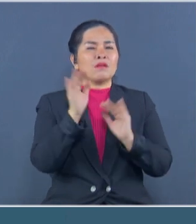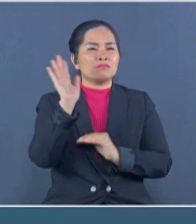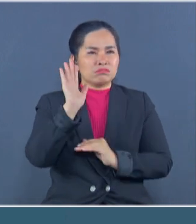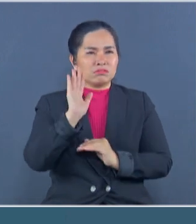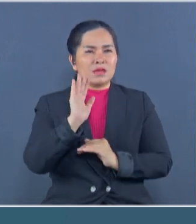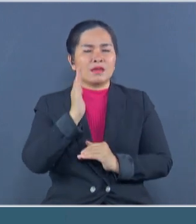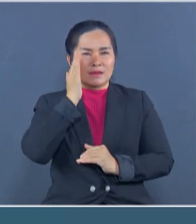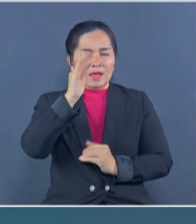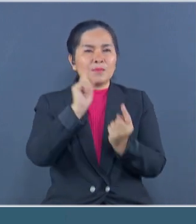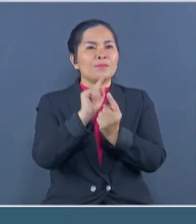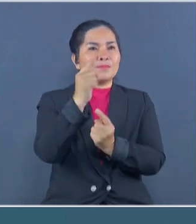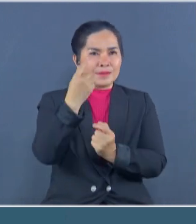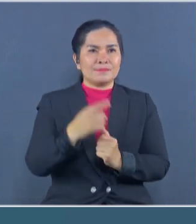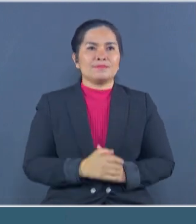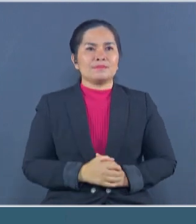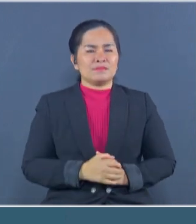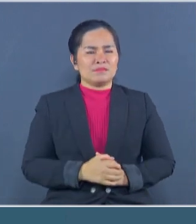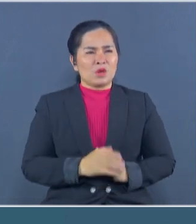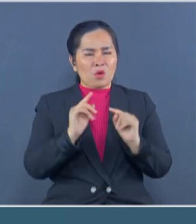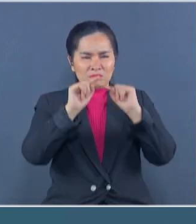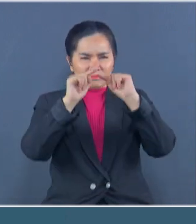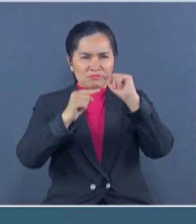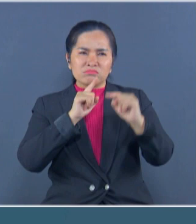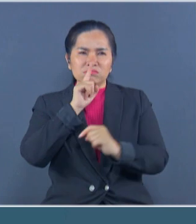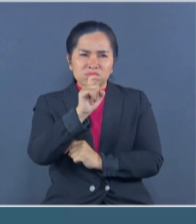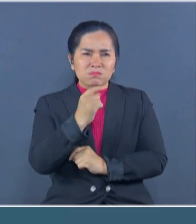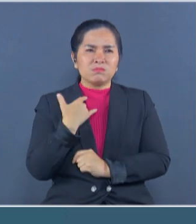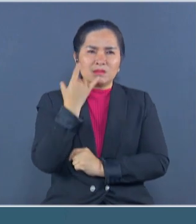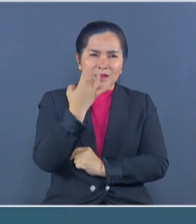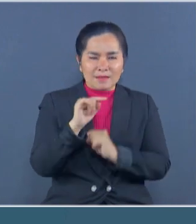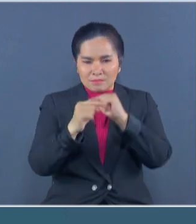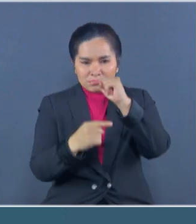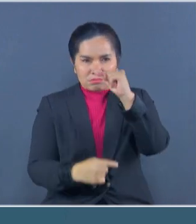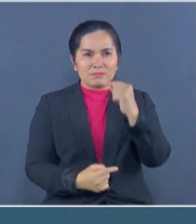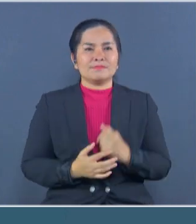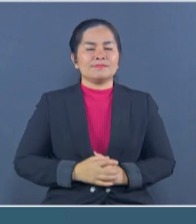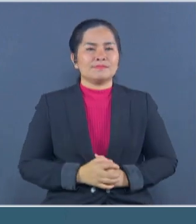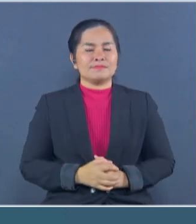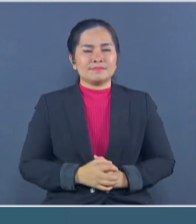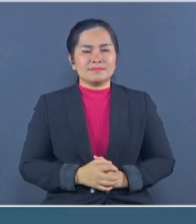See You Soon จนหลายคนค่ะก็เข้ามาคอมเมนต์ถามไถ่กันเป็นจำนวนมากค่ะ